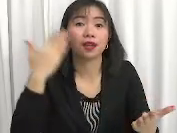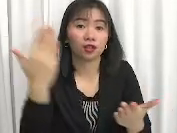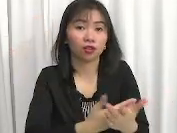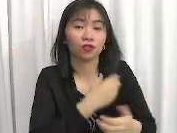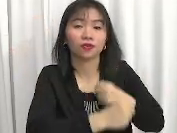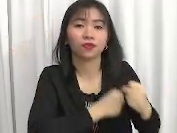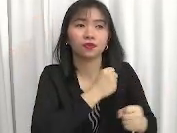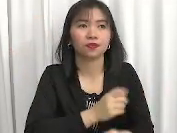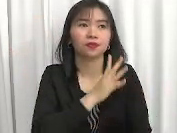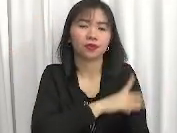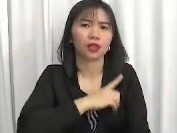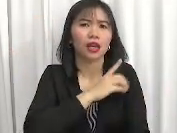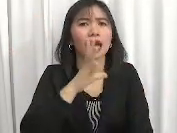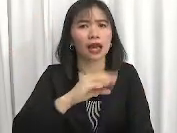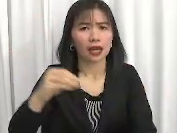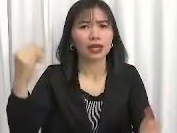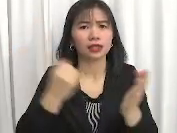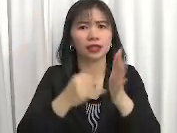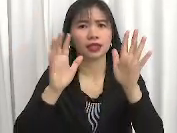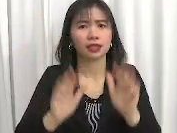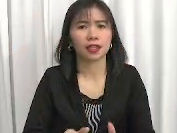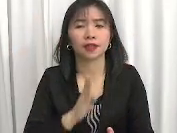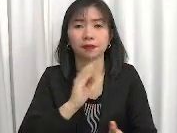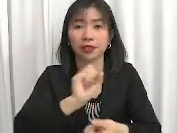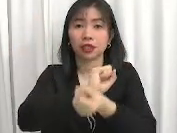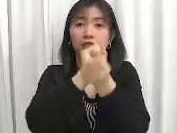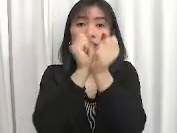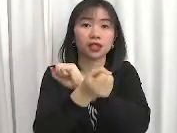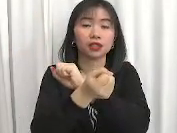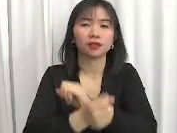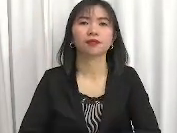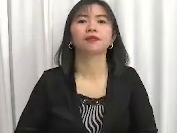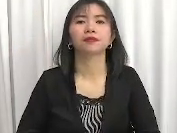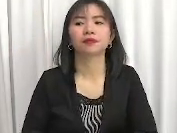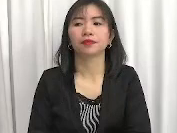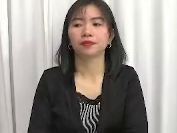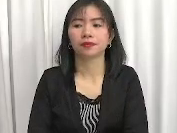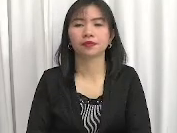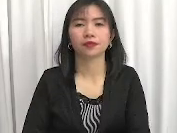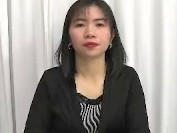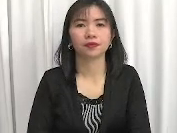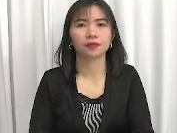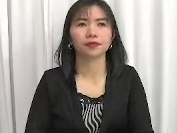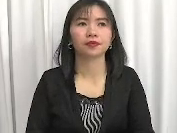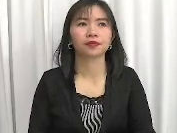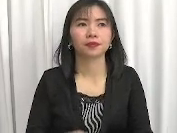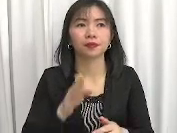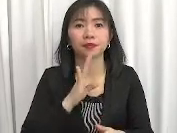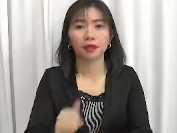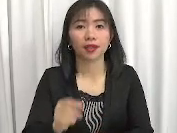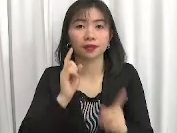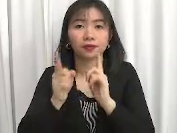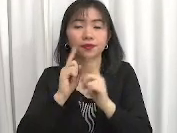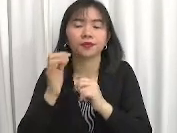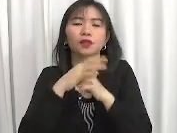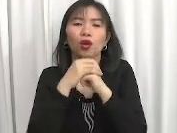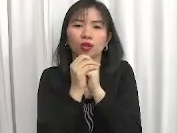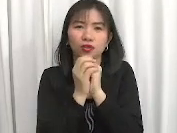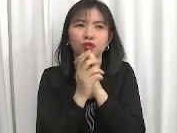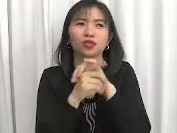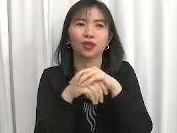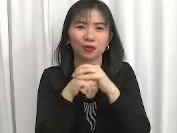natin mabago yan sa pamamagitan ng pagsasalita ng malumanay. Kaya, huwag kang mag-alala,